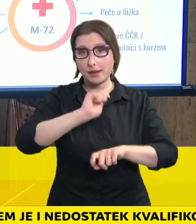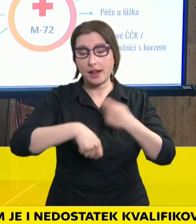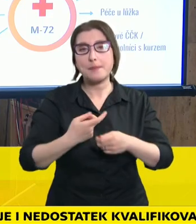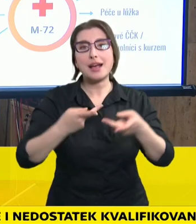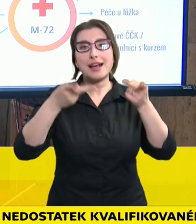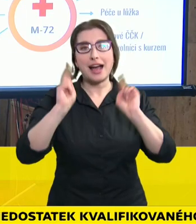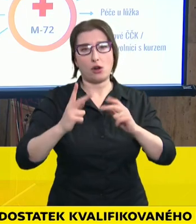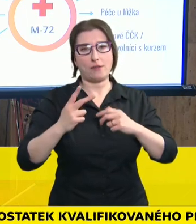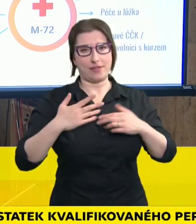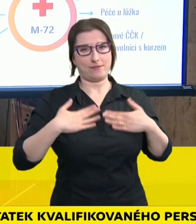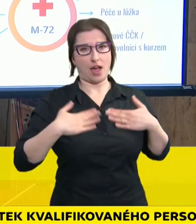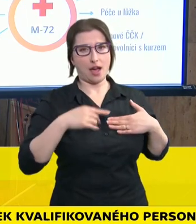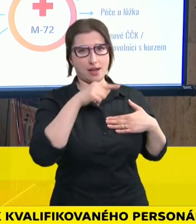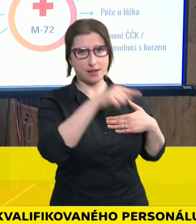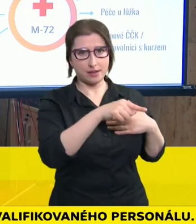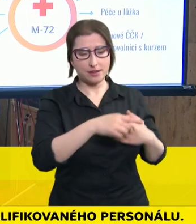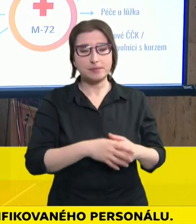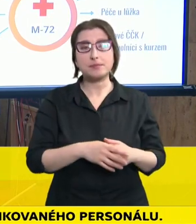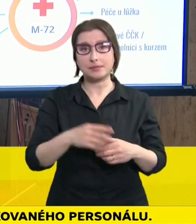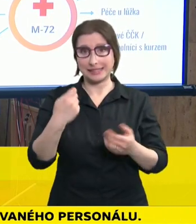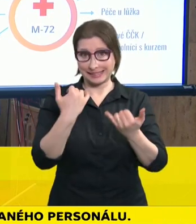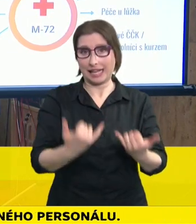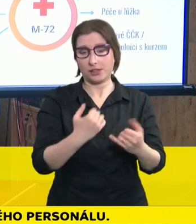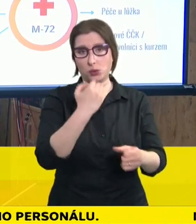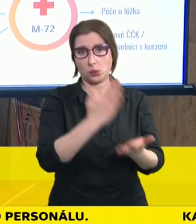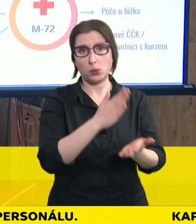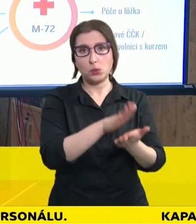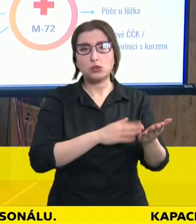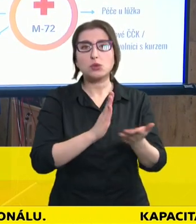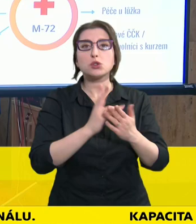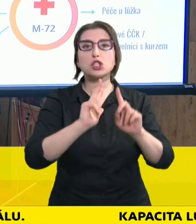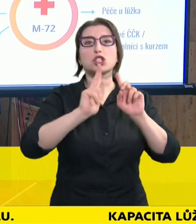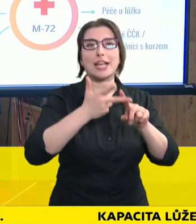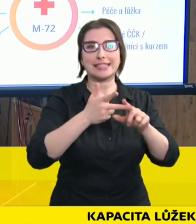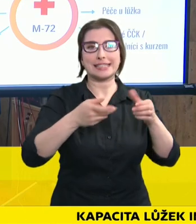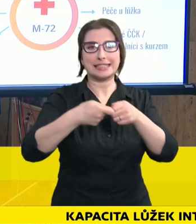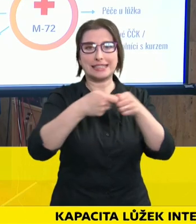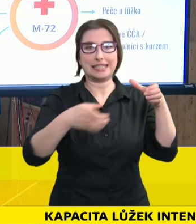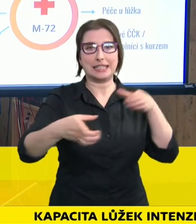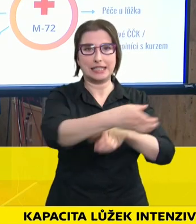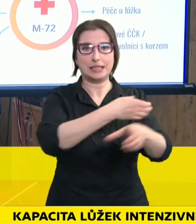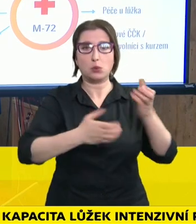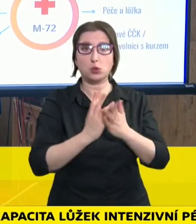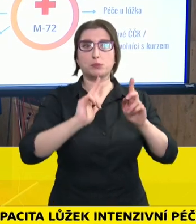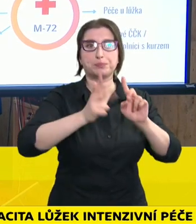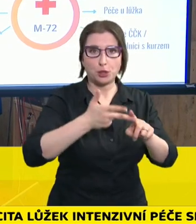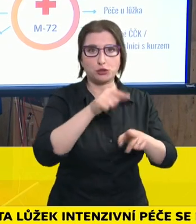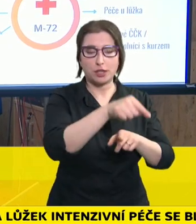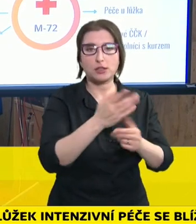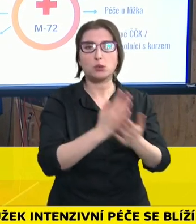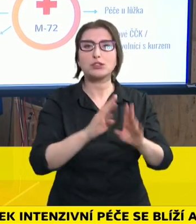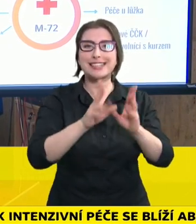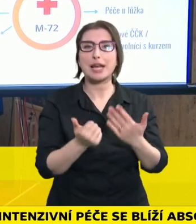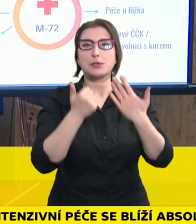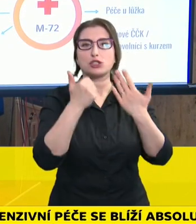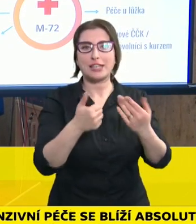krajské nemocnici, kde už teď otáčíme třetí turnus takových týmů a máme tam už 6 týmů